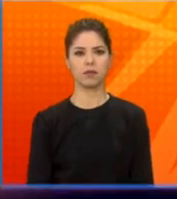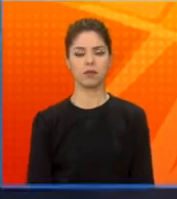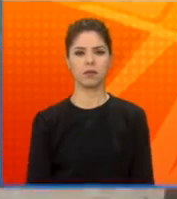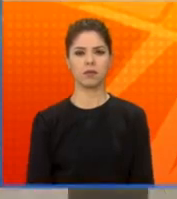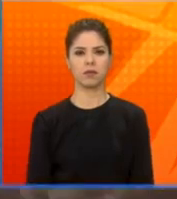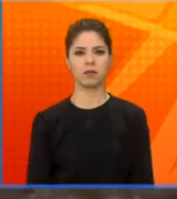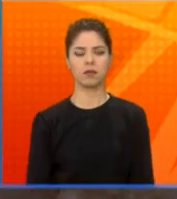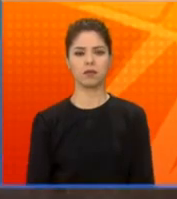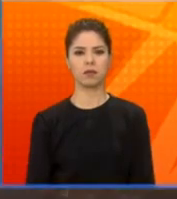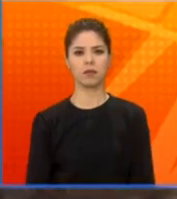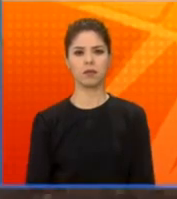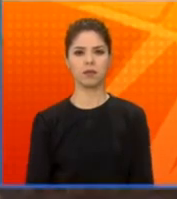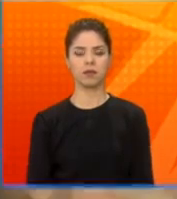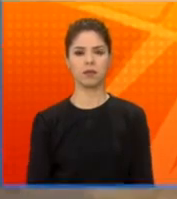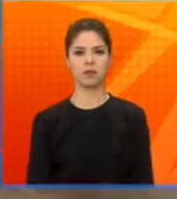$8 trillion.